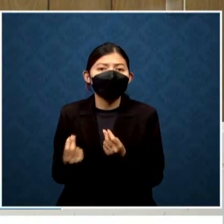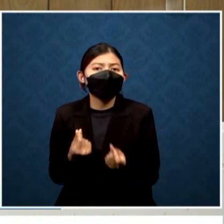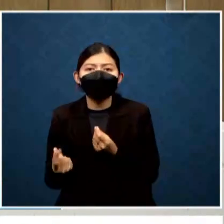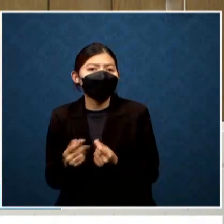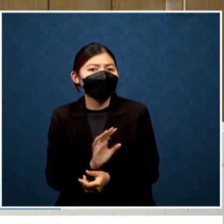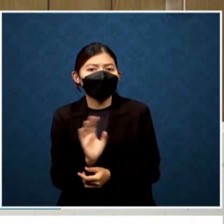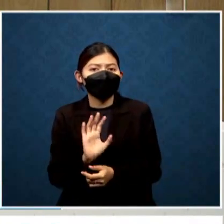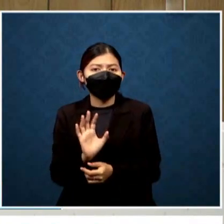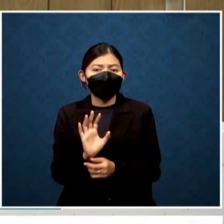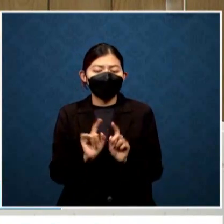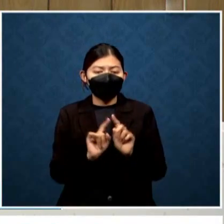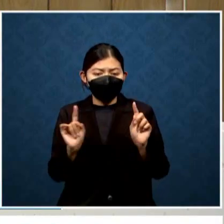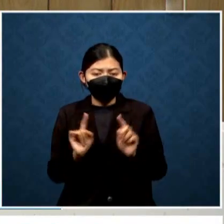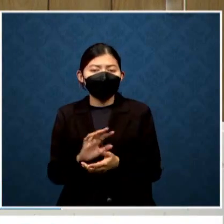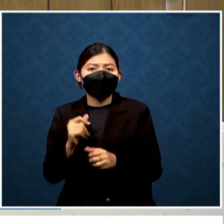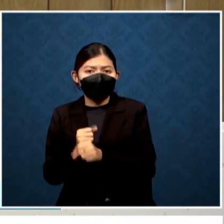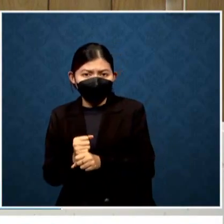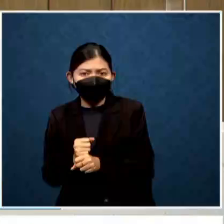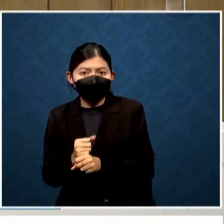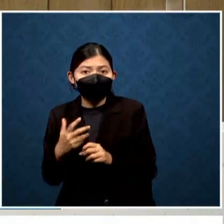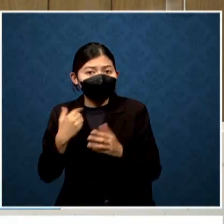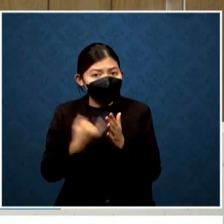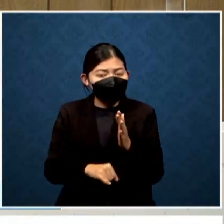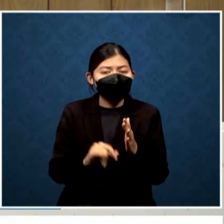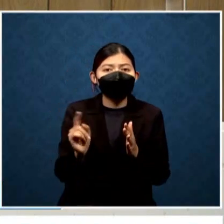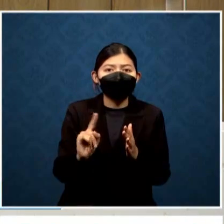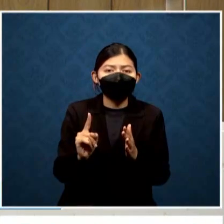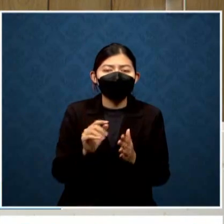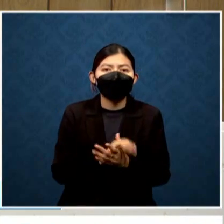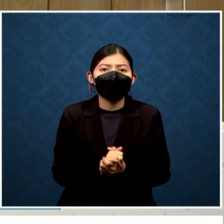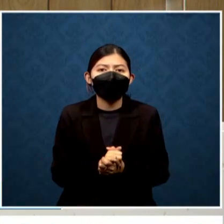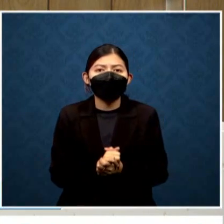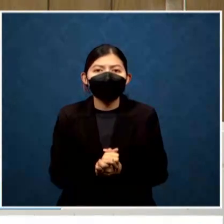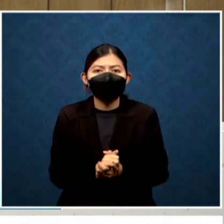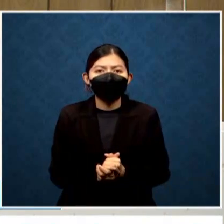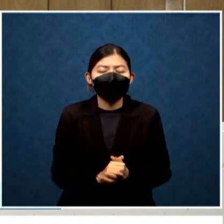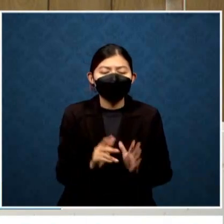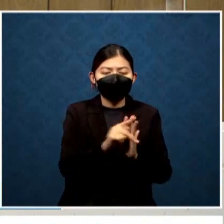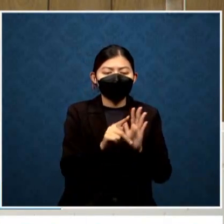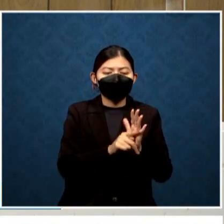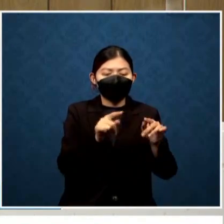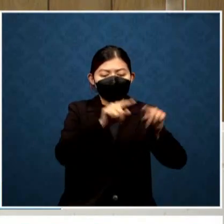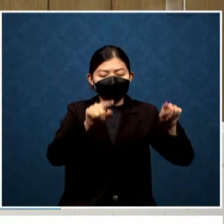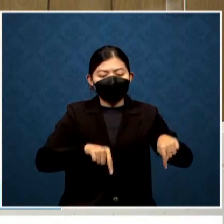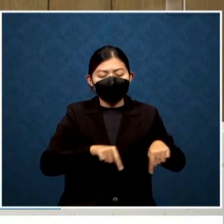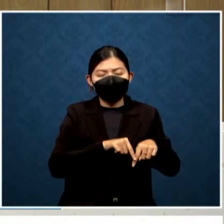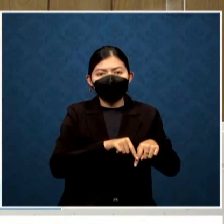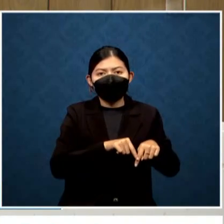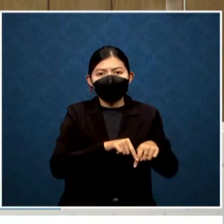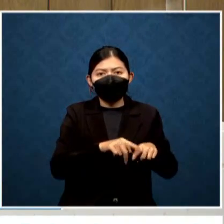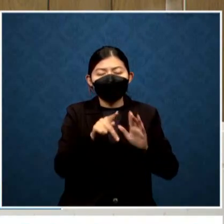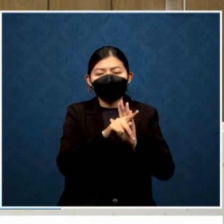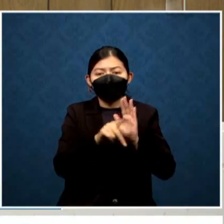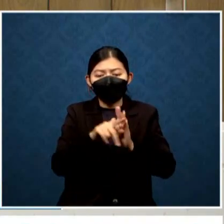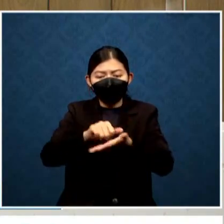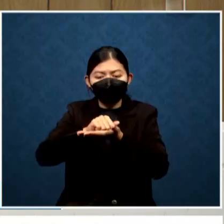ยผิดหรือไม่อย่างไรนะครับดูจากกฎหมายที่ฝ่ายปกครองถืออยู่ไม่ว่าจะเป็นเรื่องของกฎหมายบริการ